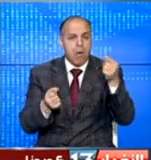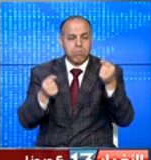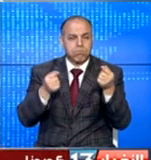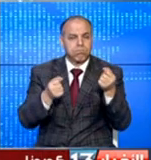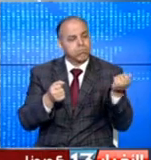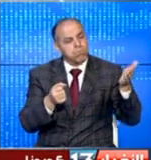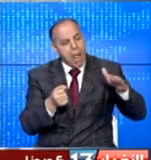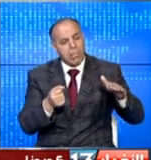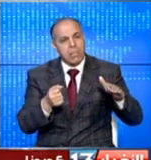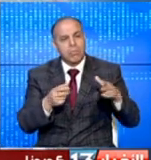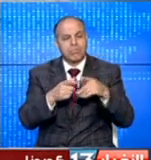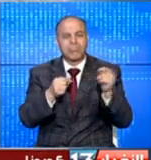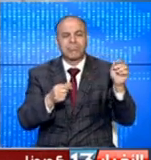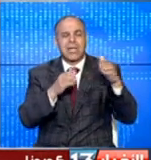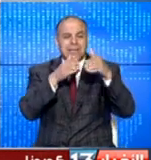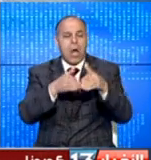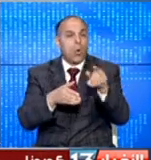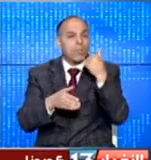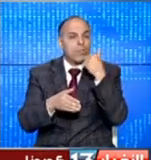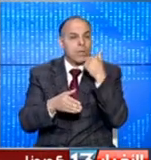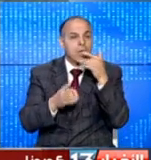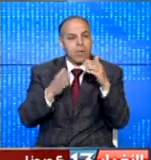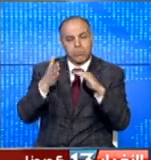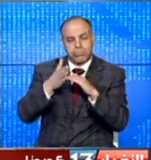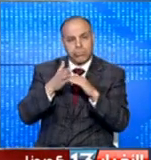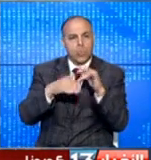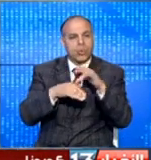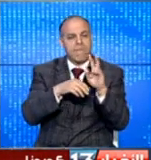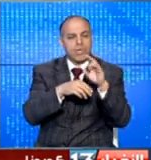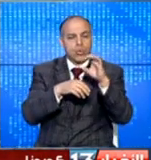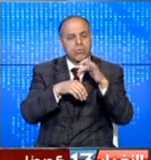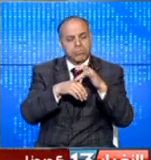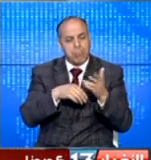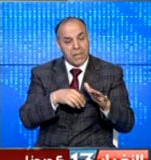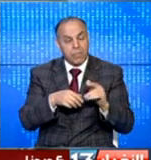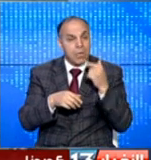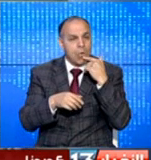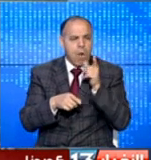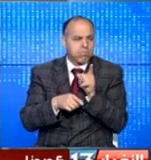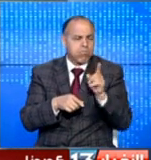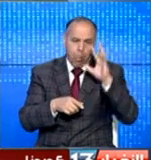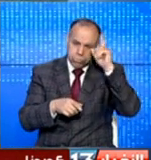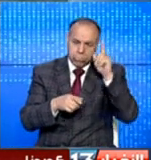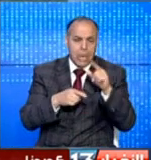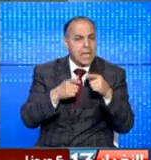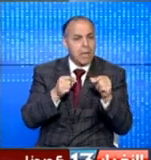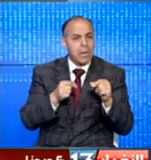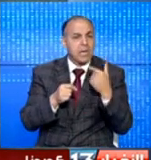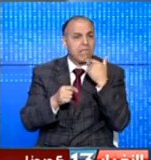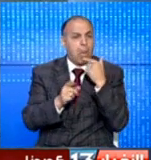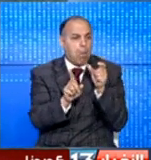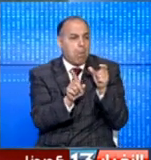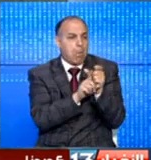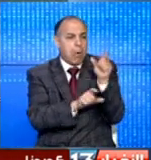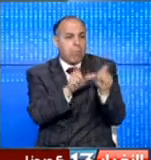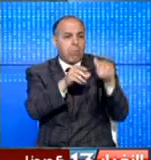من ركاب السفينة السياحية الموبوءة الراسية متأثرا بفيروس كورونا، وسط انتقادات شديدة لليابان لطريقة